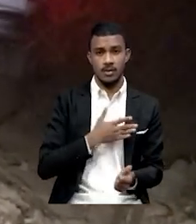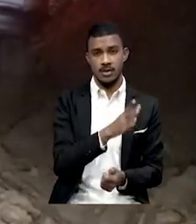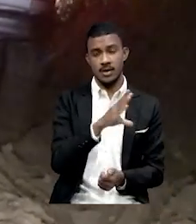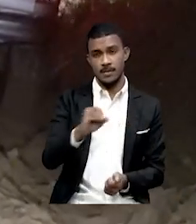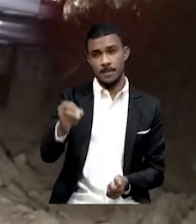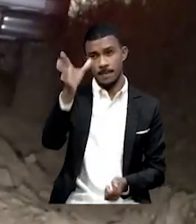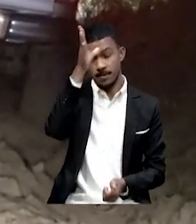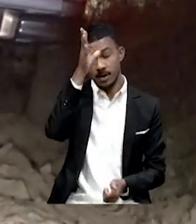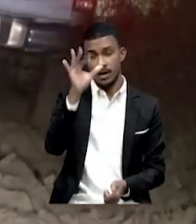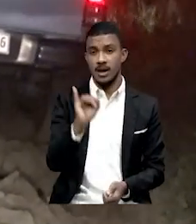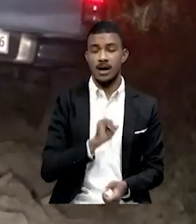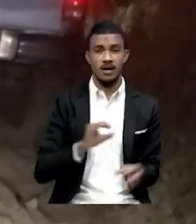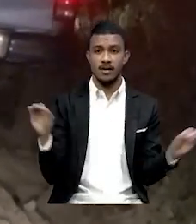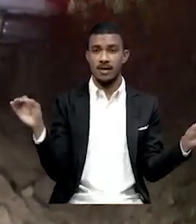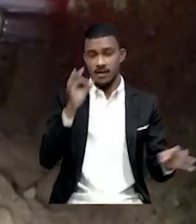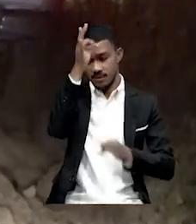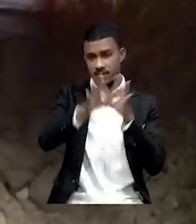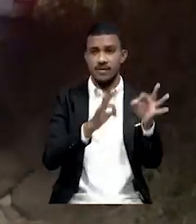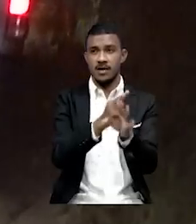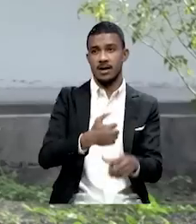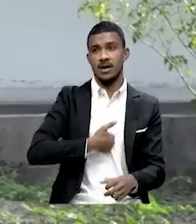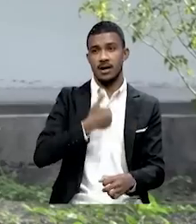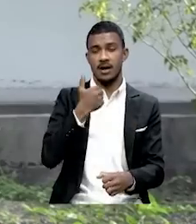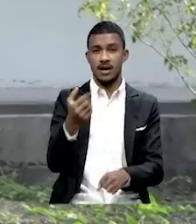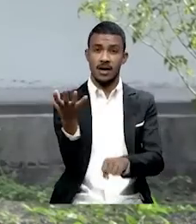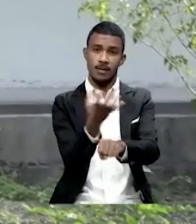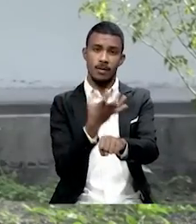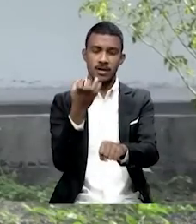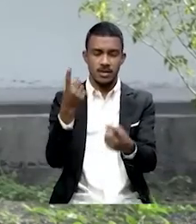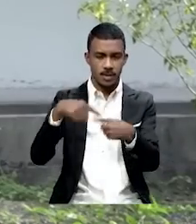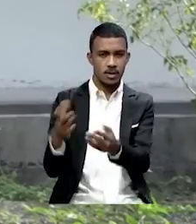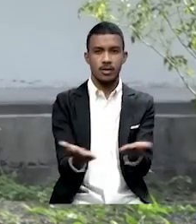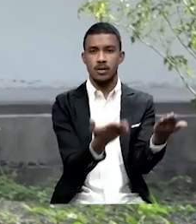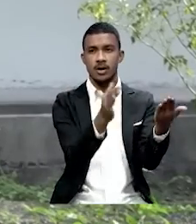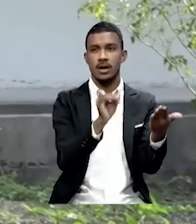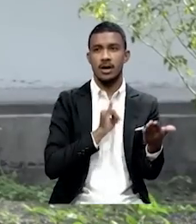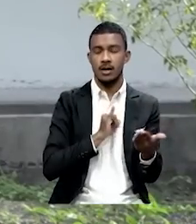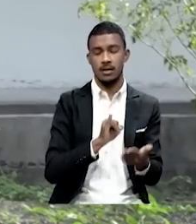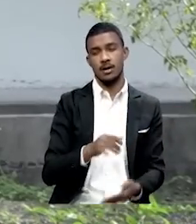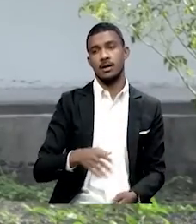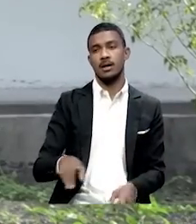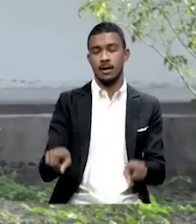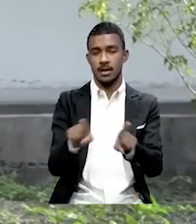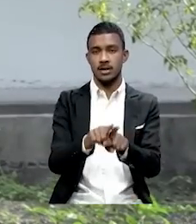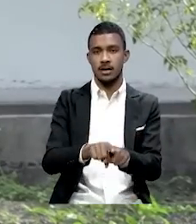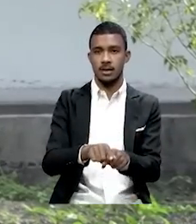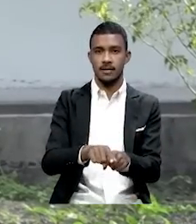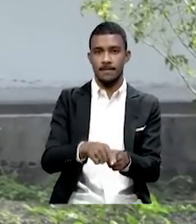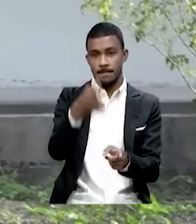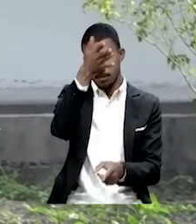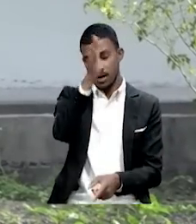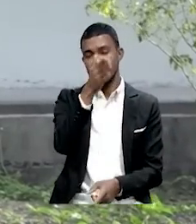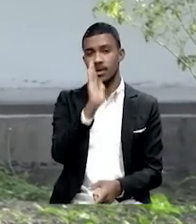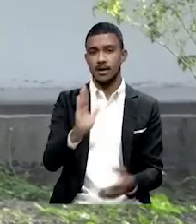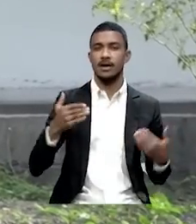hau ansa la fiara ambe nini abulan si mag batulah hau da masa marumak ni iya karena agra di